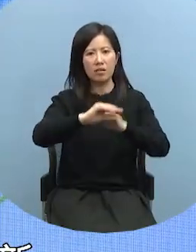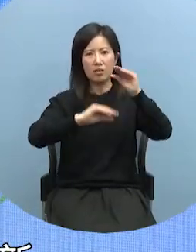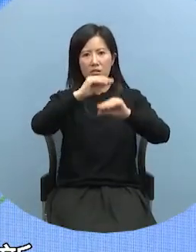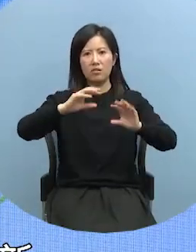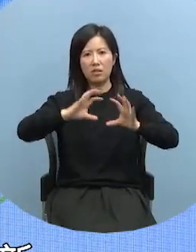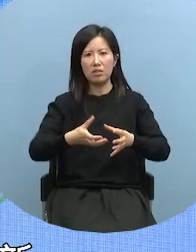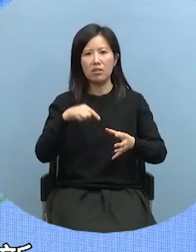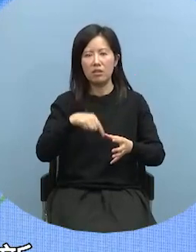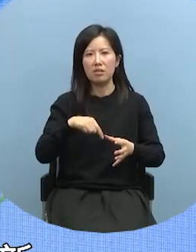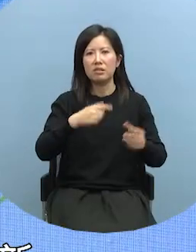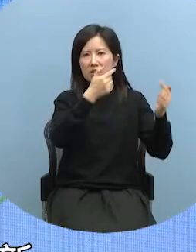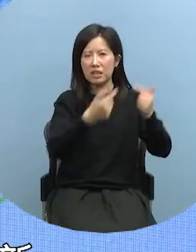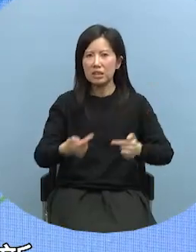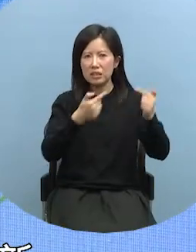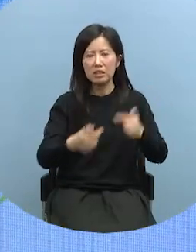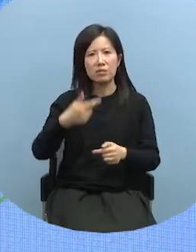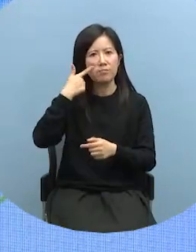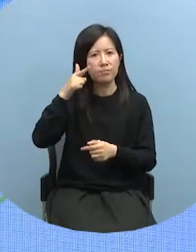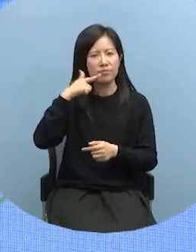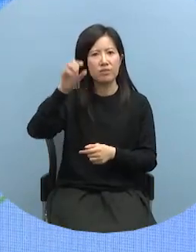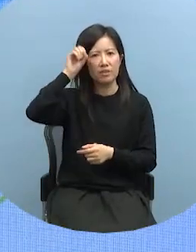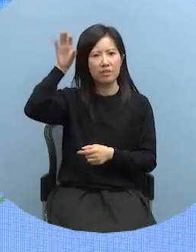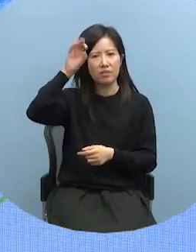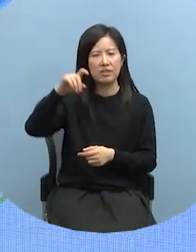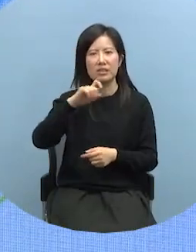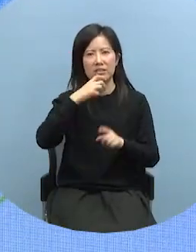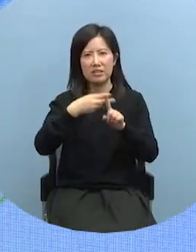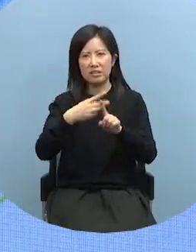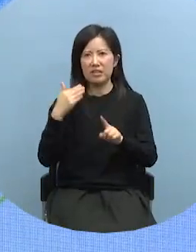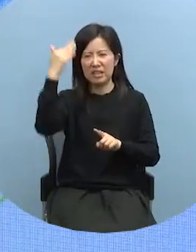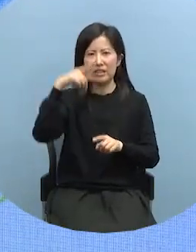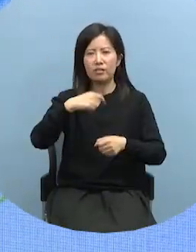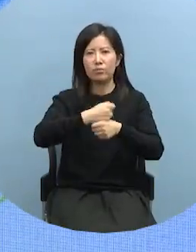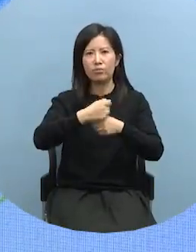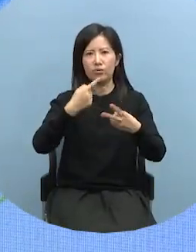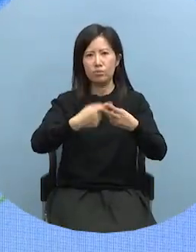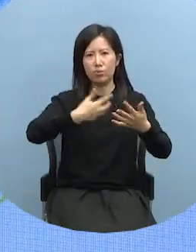建造業不斷創新，成就更高水平的工程。